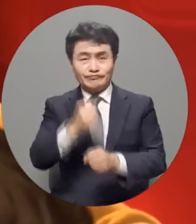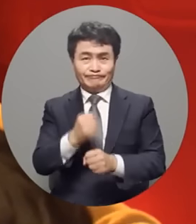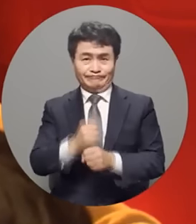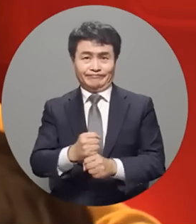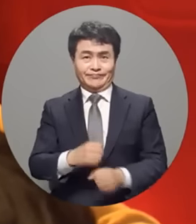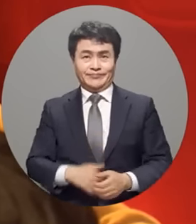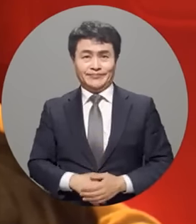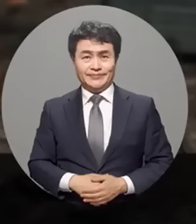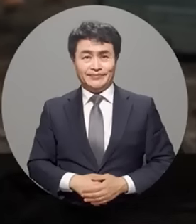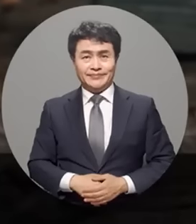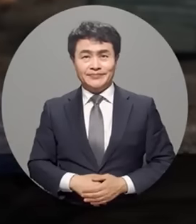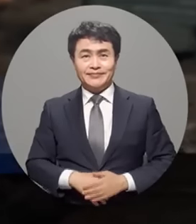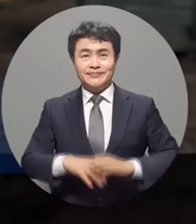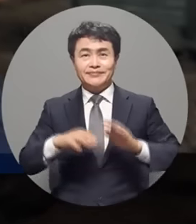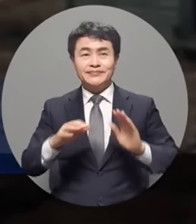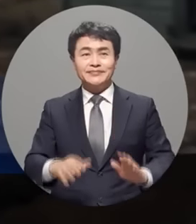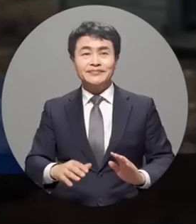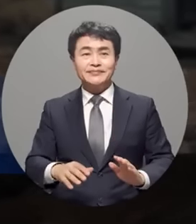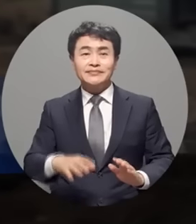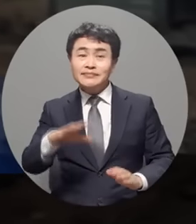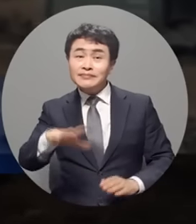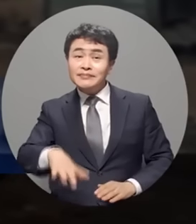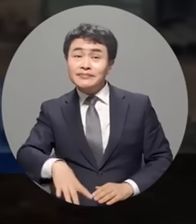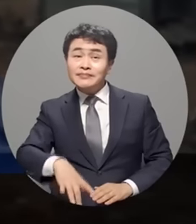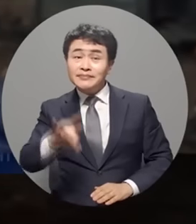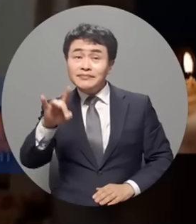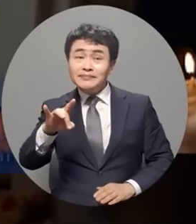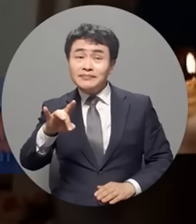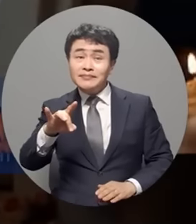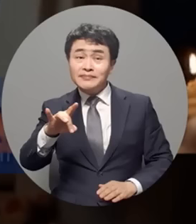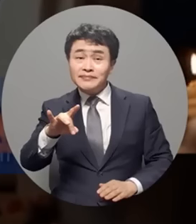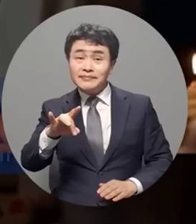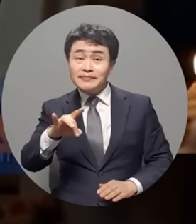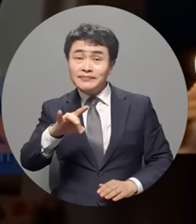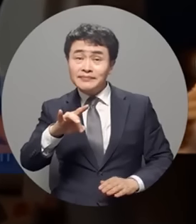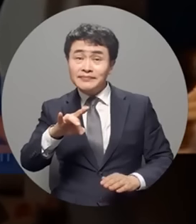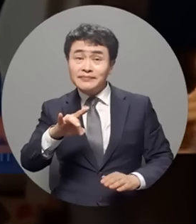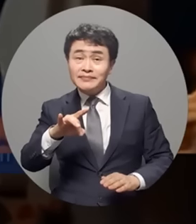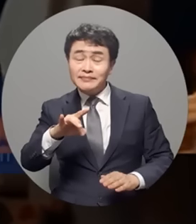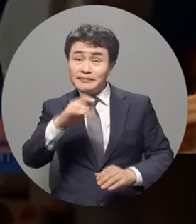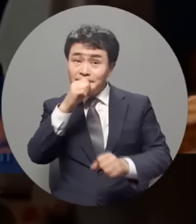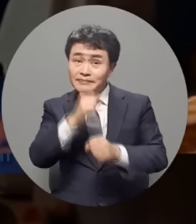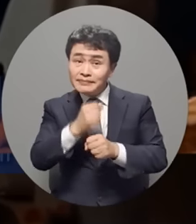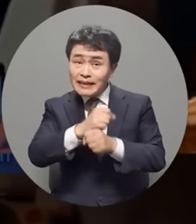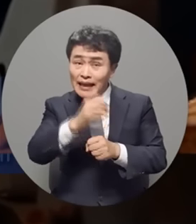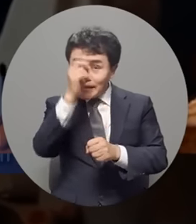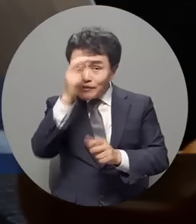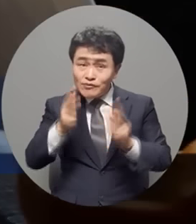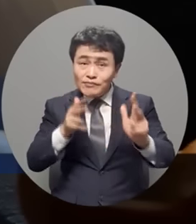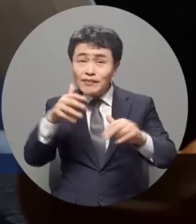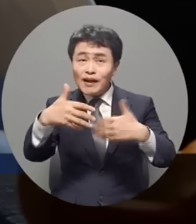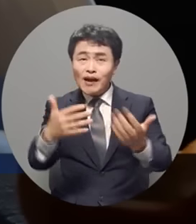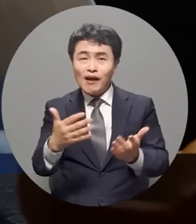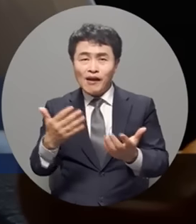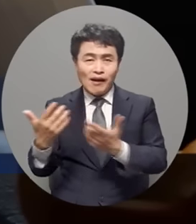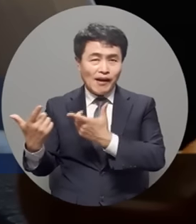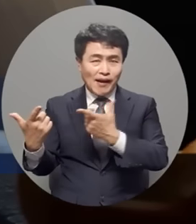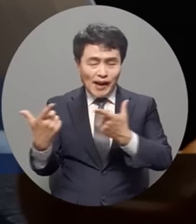만들어졌습니다. 예술은 애초에 탄생이 기술과 산업성과 함께